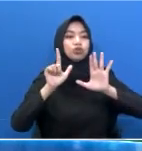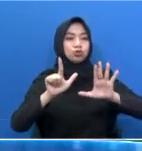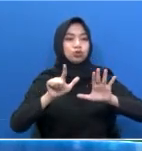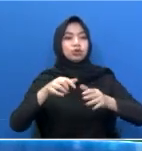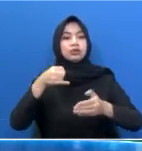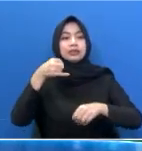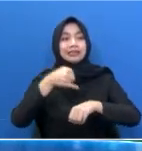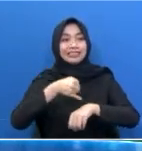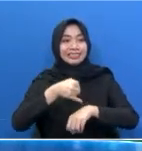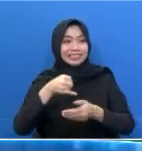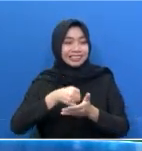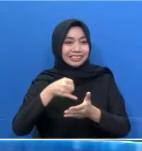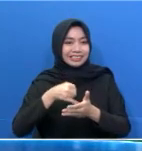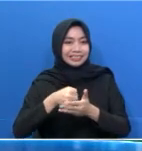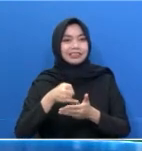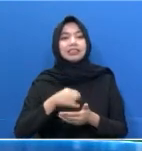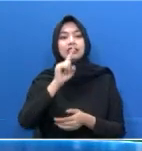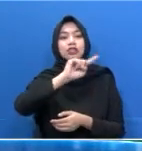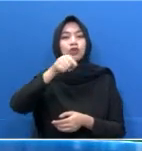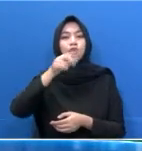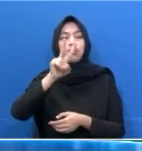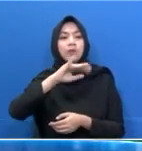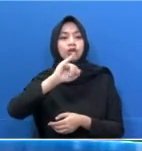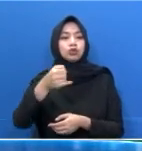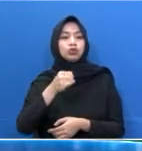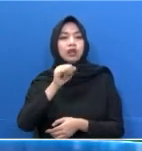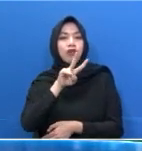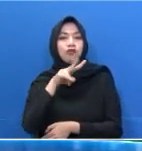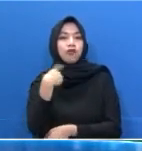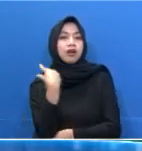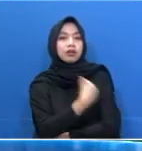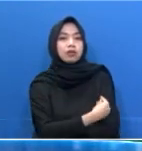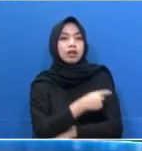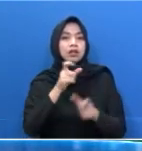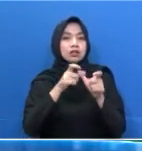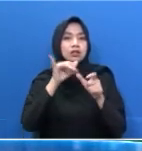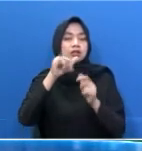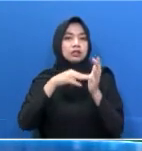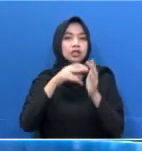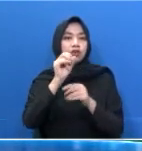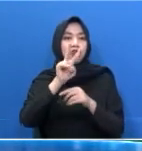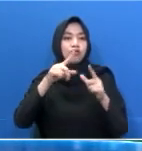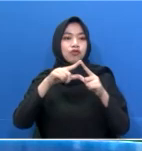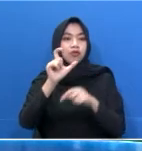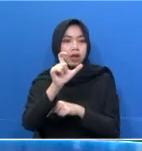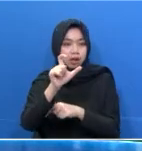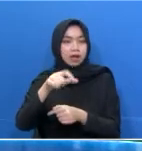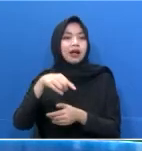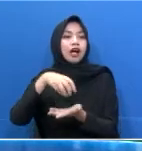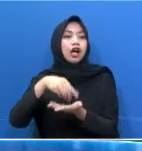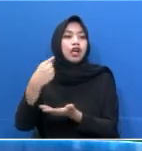7 kontainer khusus berisi 1,2 juta dosis vaksin skinnova tiba di kantor pusat